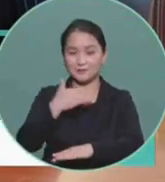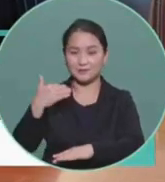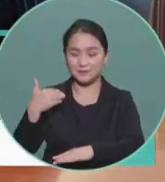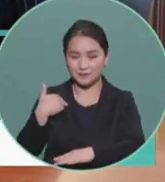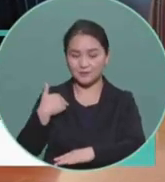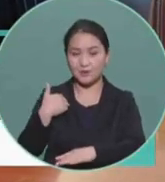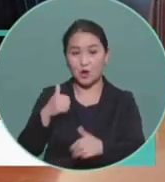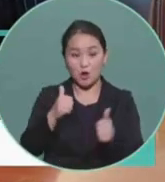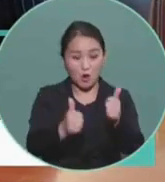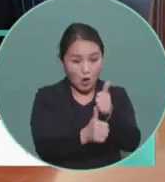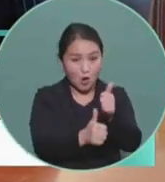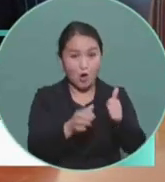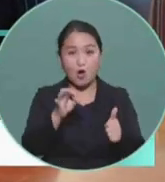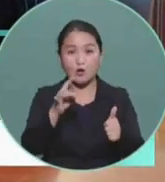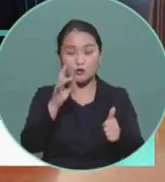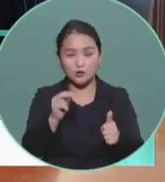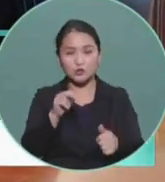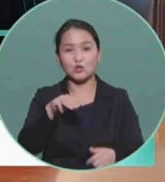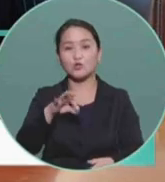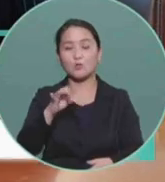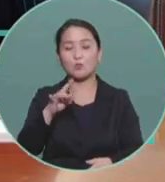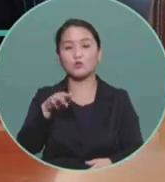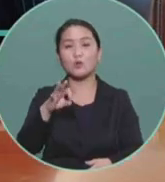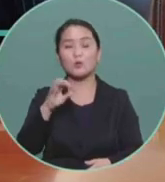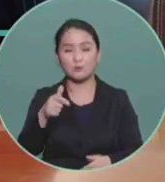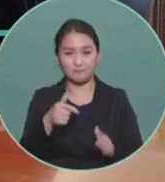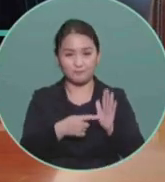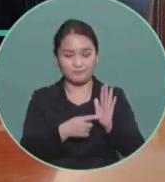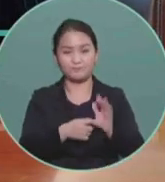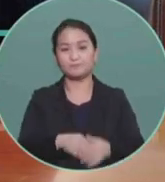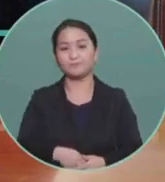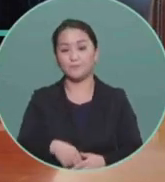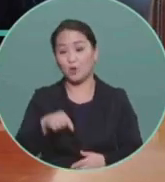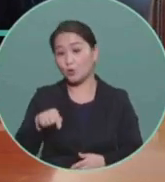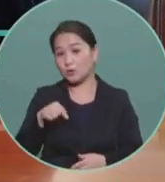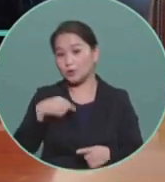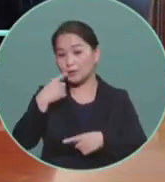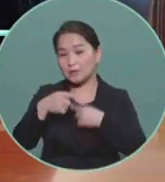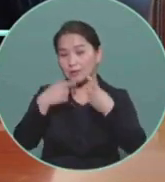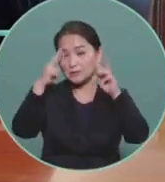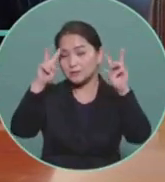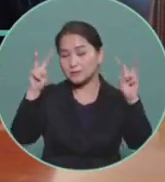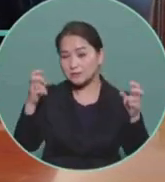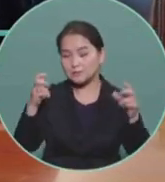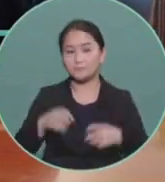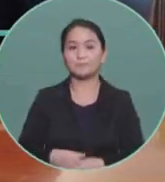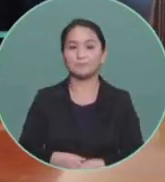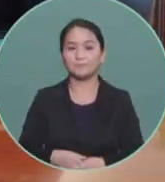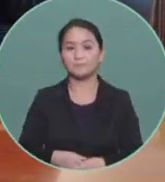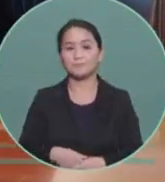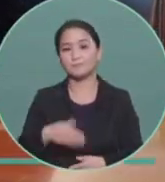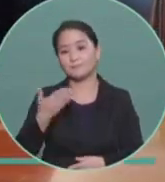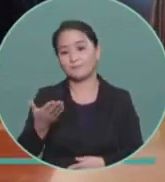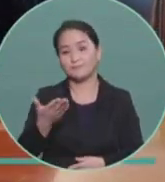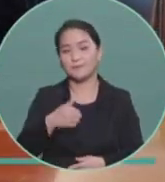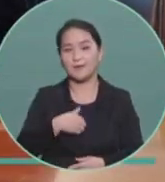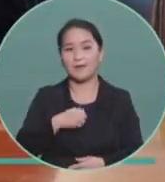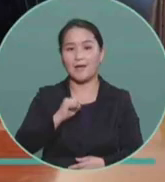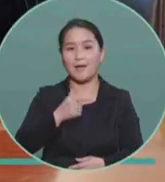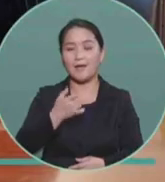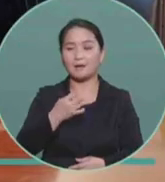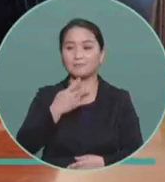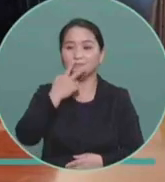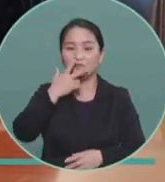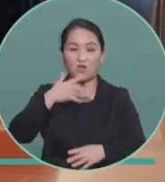Төмөг уриалцлаа. Тэгвэл танд энэ өдрийн мэдрэмж. За мэдрэмж. За тэгэхээр өнөөдрийн хоёлогийн ярих сэдв бол мэдээж та одоо агаар